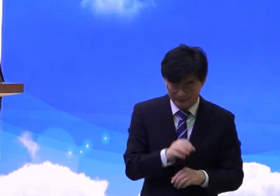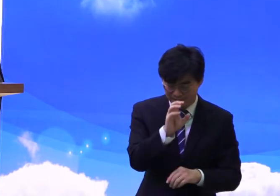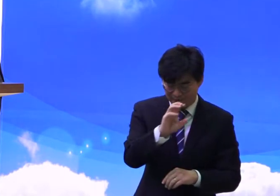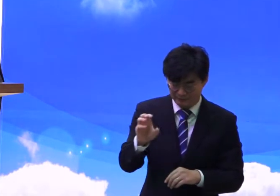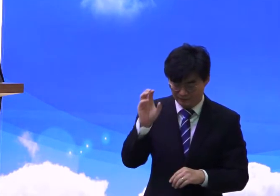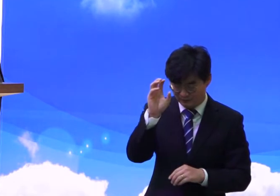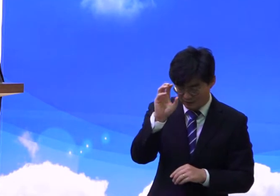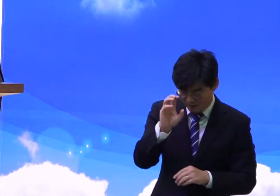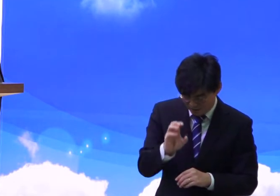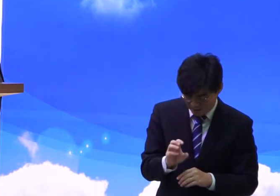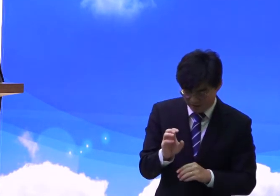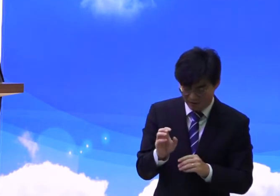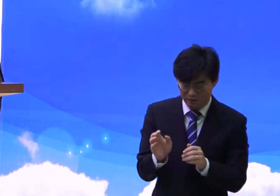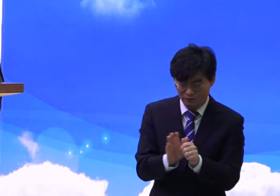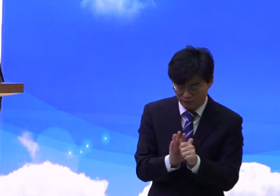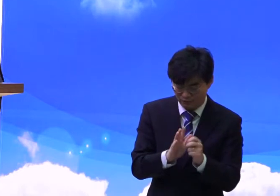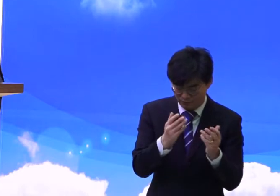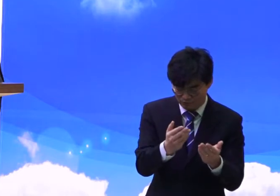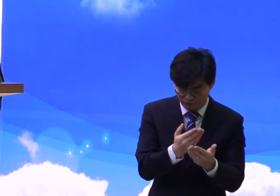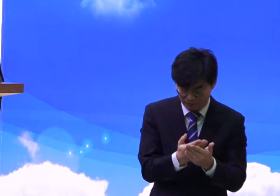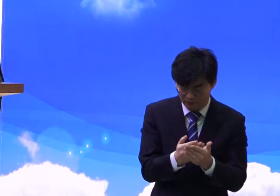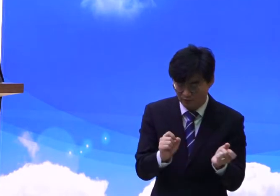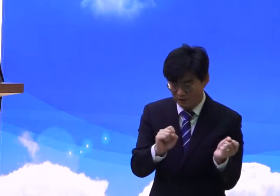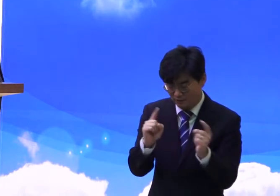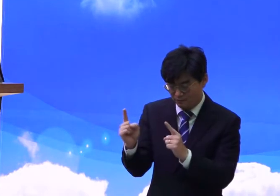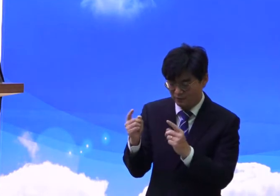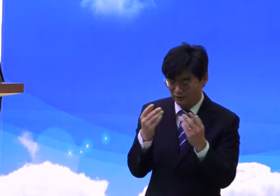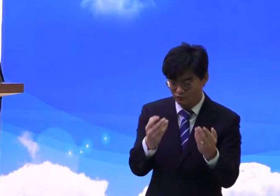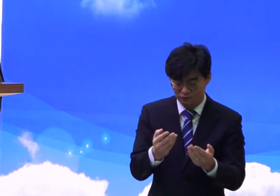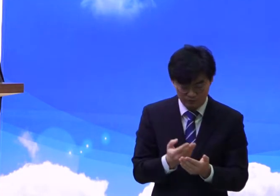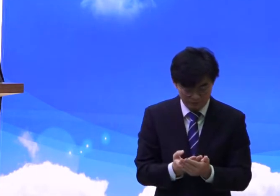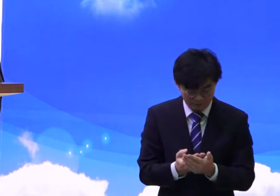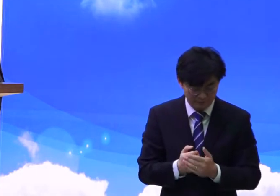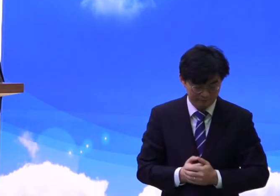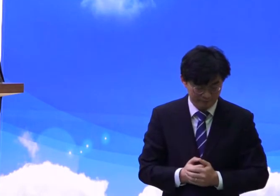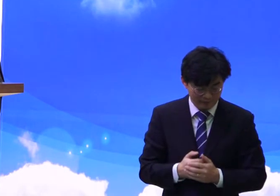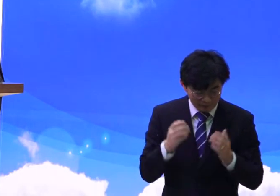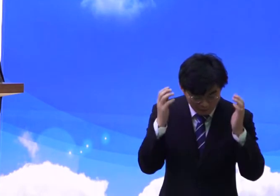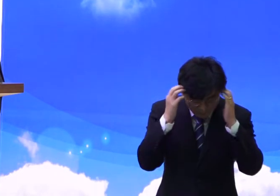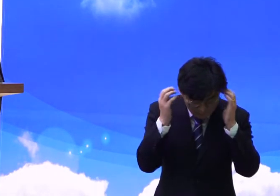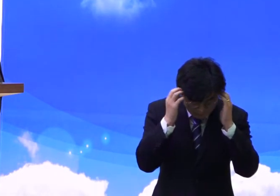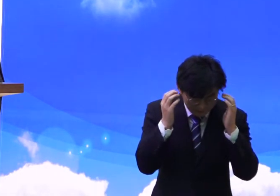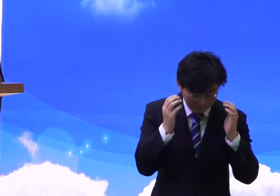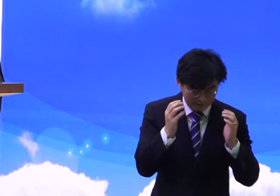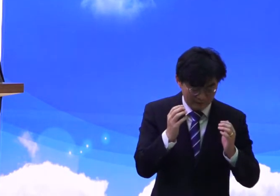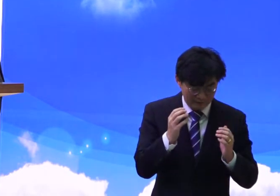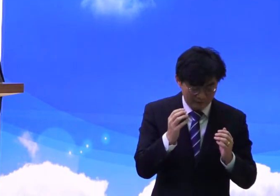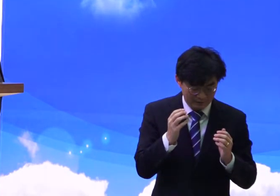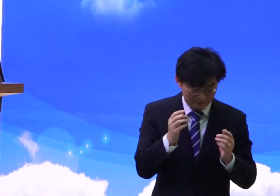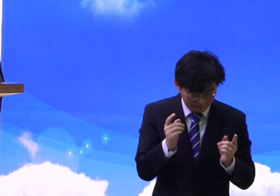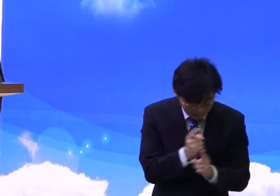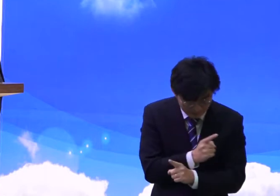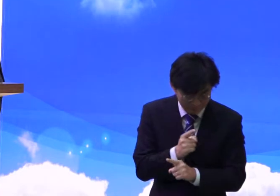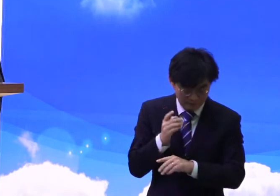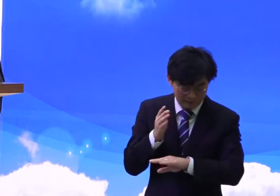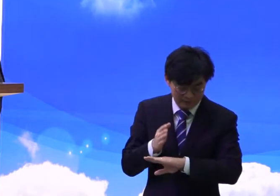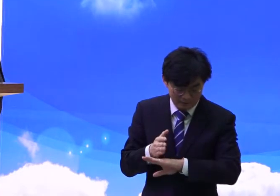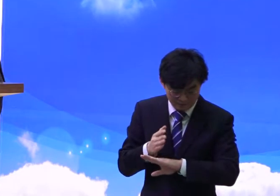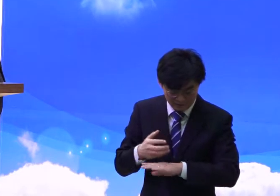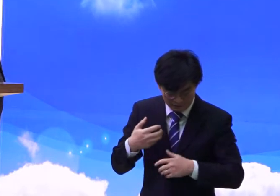십자가의 위로와 회복의 은혜를 부어주셔서 고난이 유기되며 감사와 간증의 기회가 되게